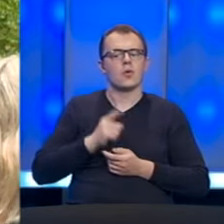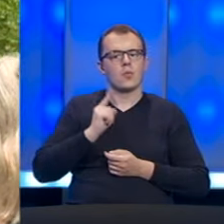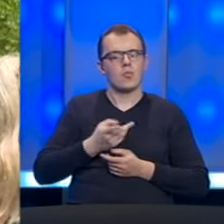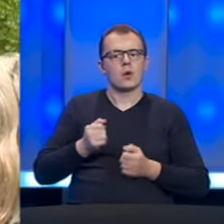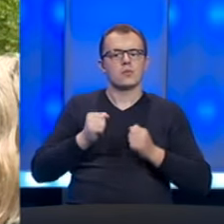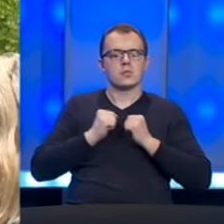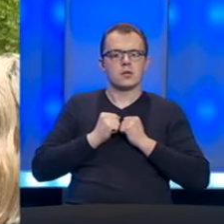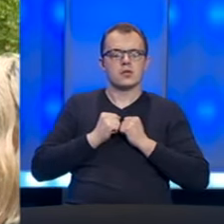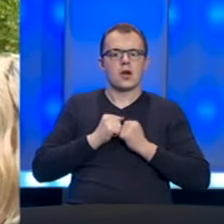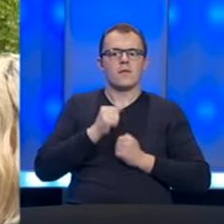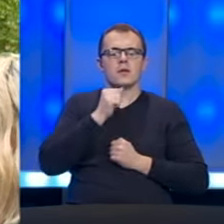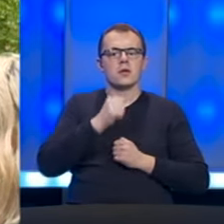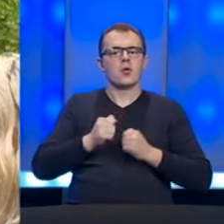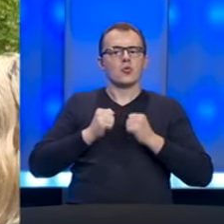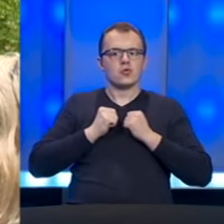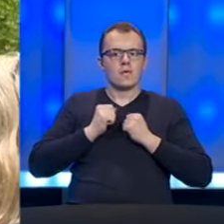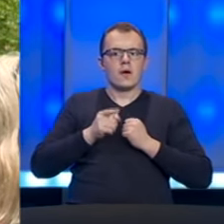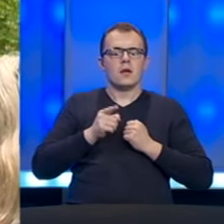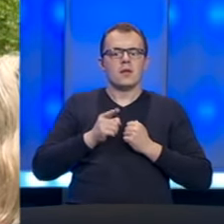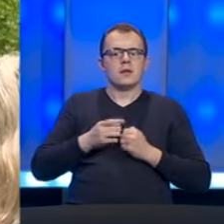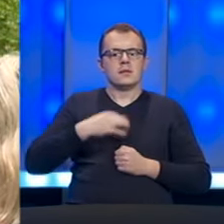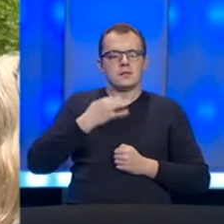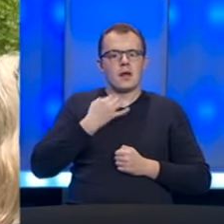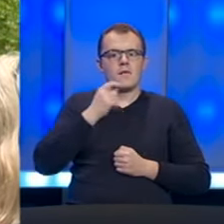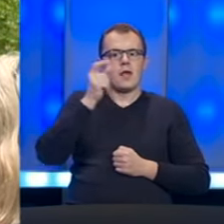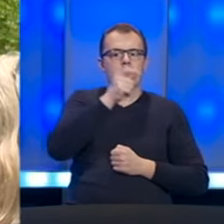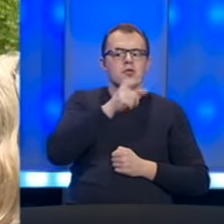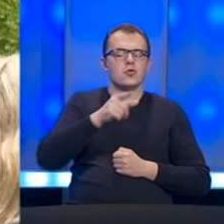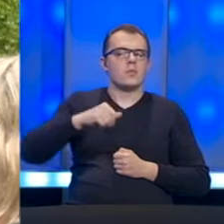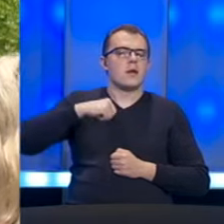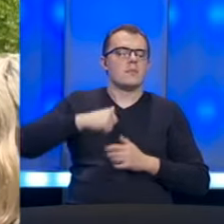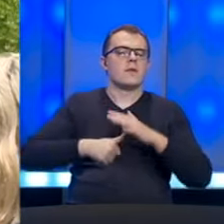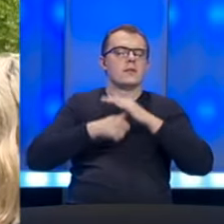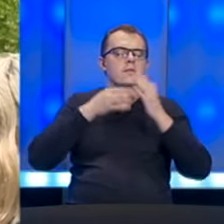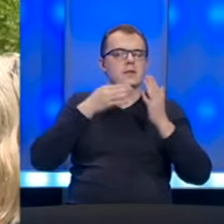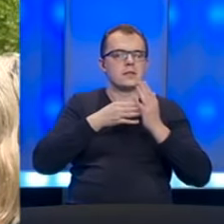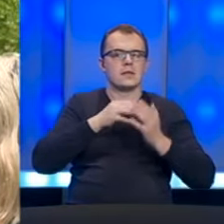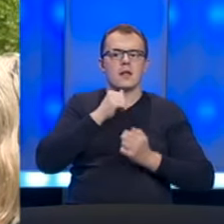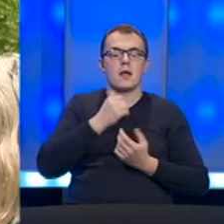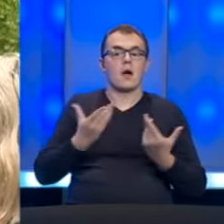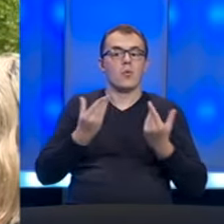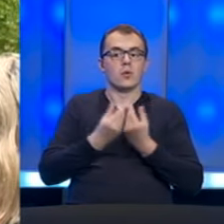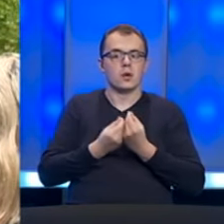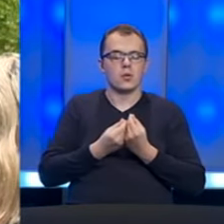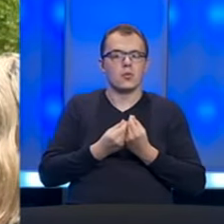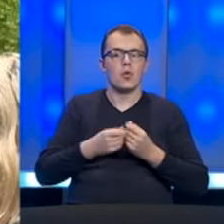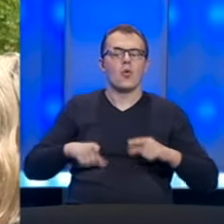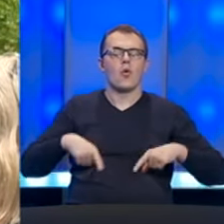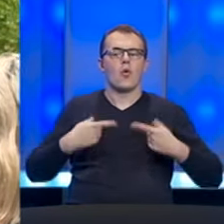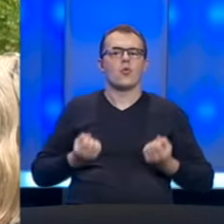se pridržavati i očuvati ovo i štititi zdravlje građana, to nam je prvenstveni cilj. A ujedno i